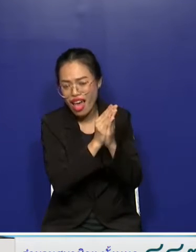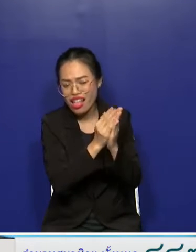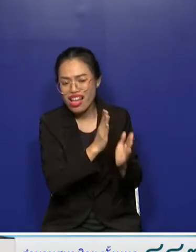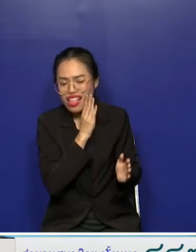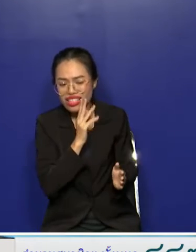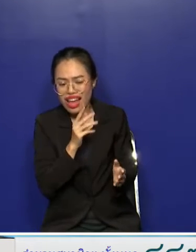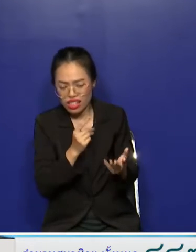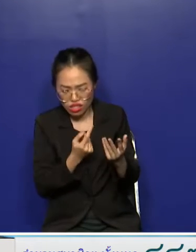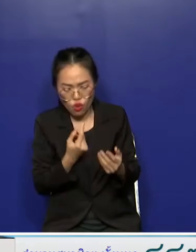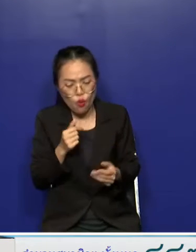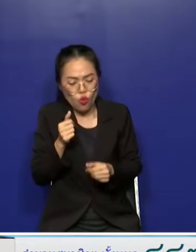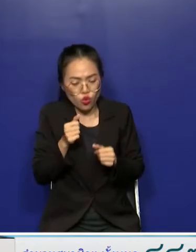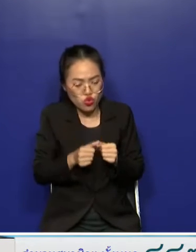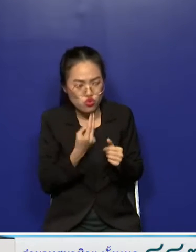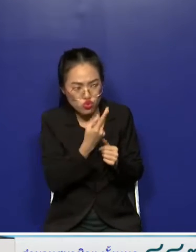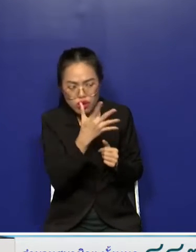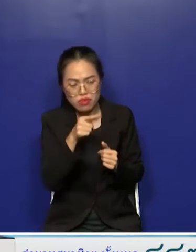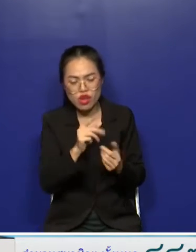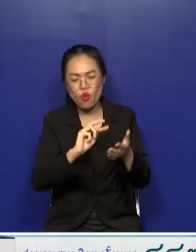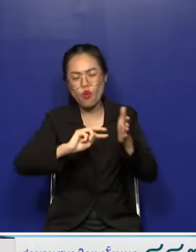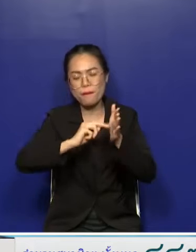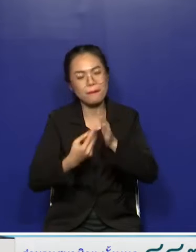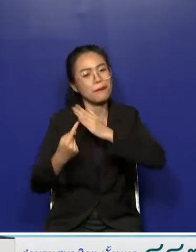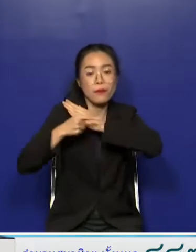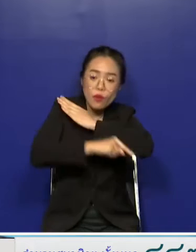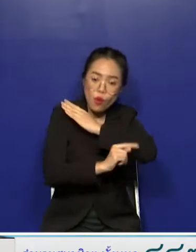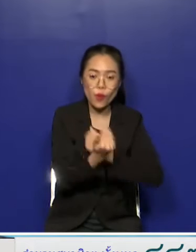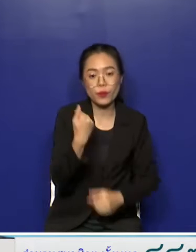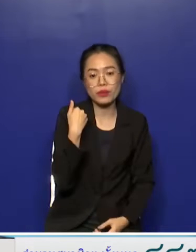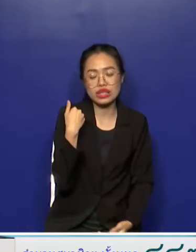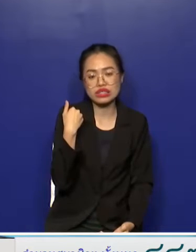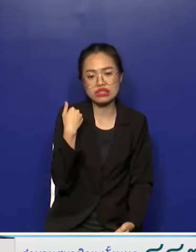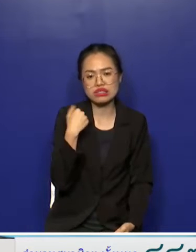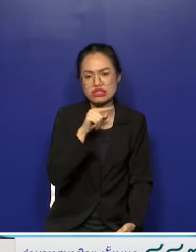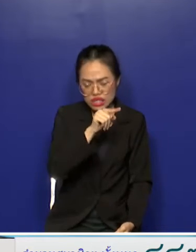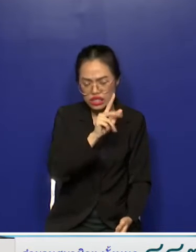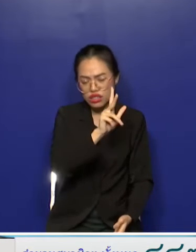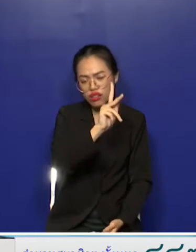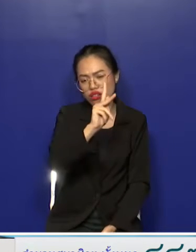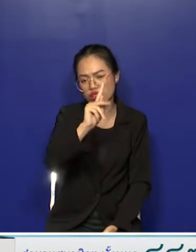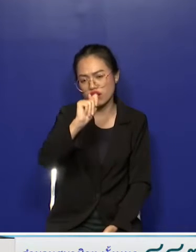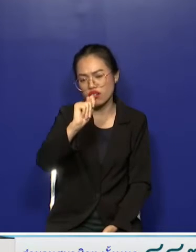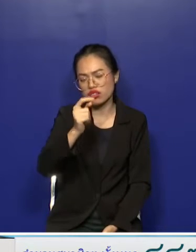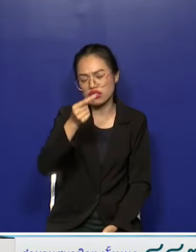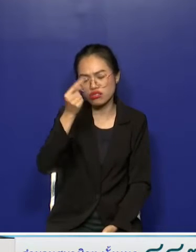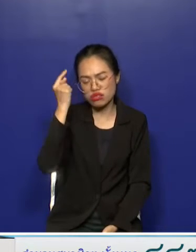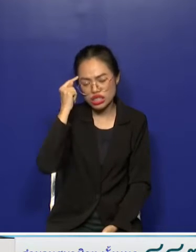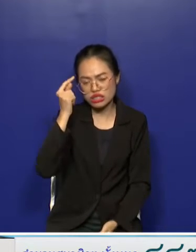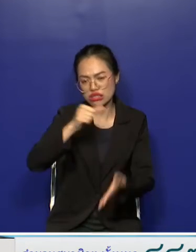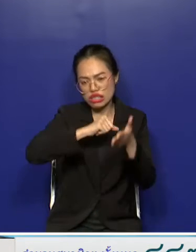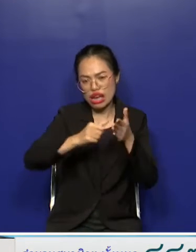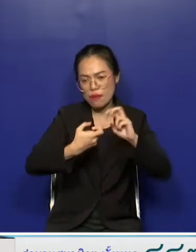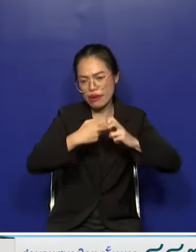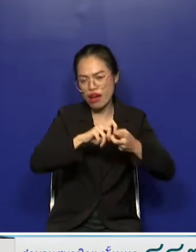เฝ้าโกงครั ทำไมจเป็ắp."นี่คอโจทยทกกกตอต้องแก้ไขfeอย importantes